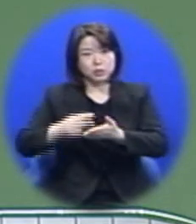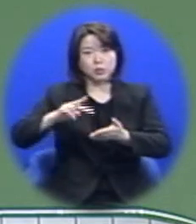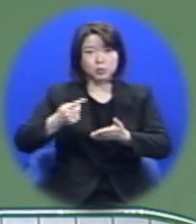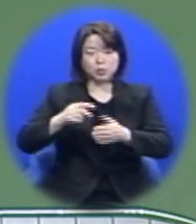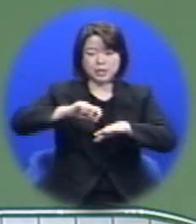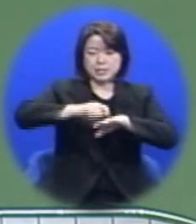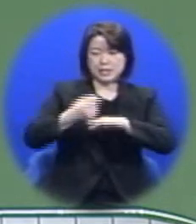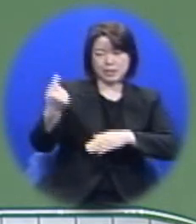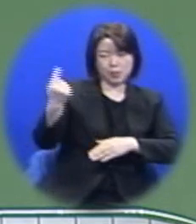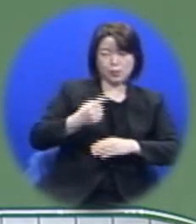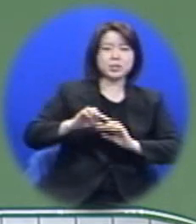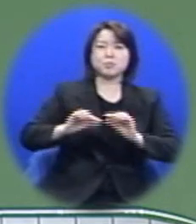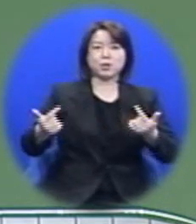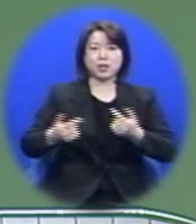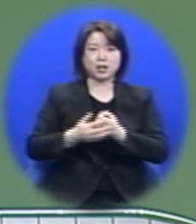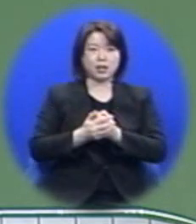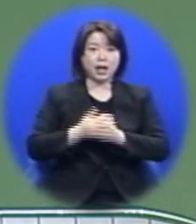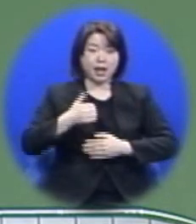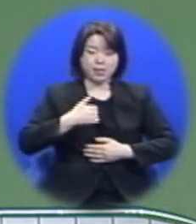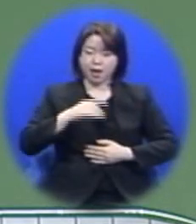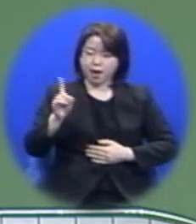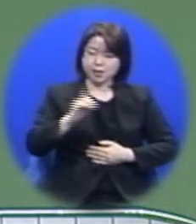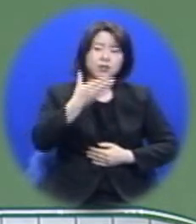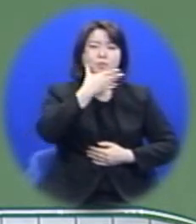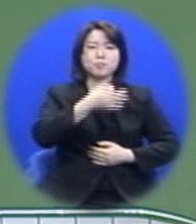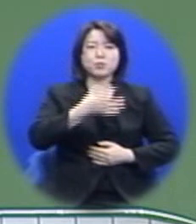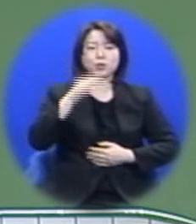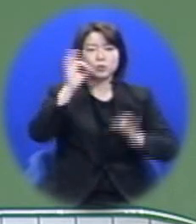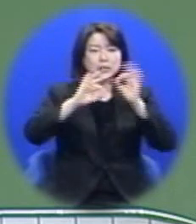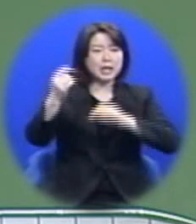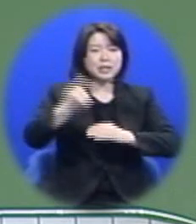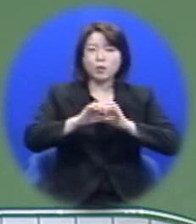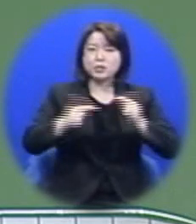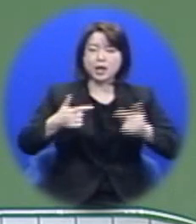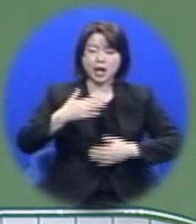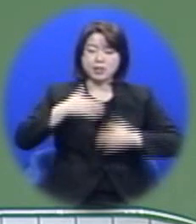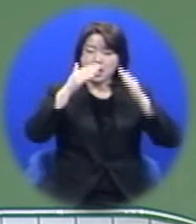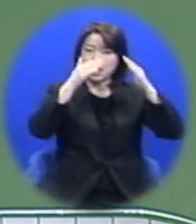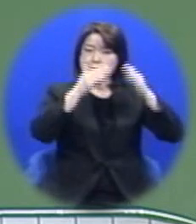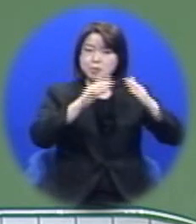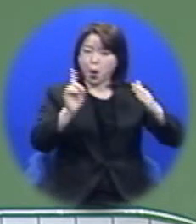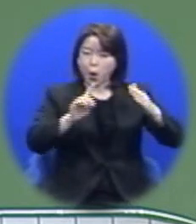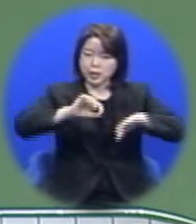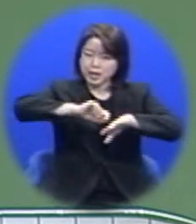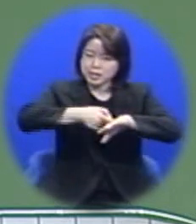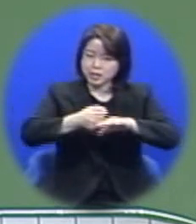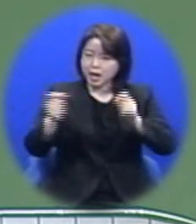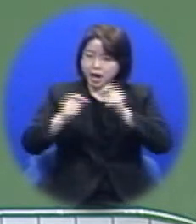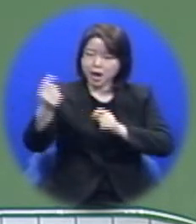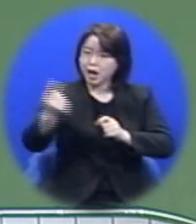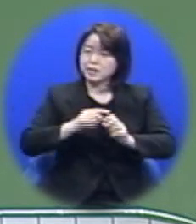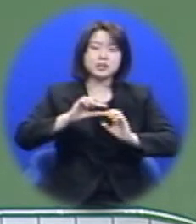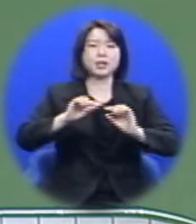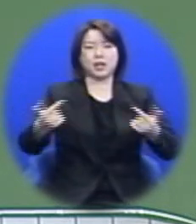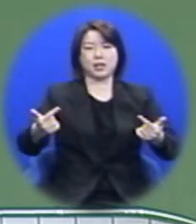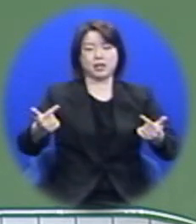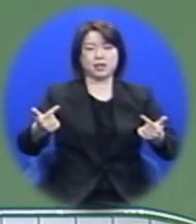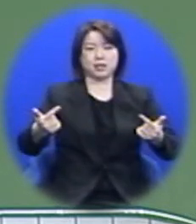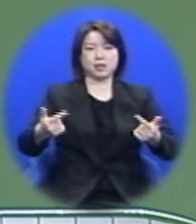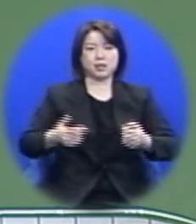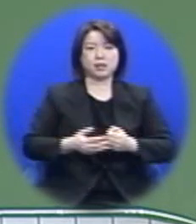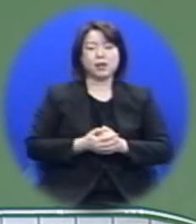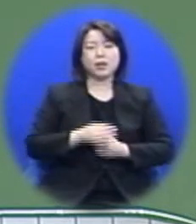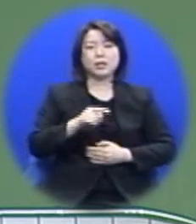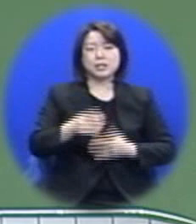것이다. 내게는 어떤 불행도 찾아오지 않을 것이다. 내 장막에는 어떤 재앙도 가까이 하지 못할 것이다.